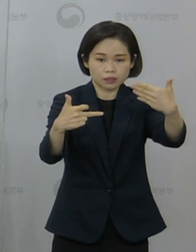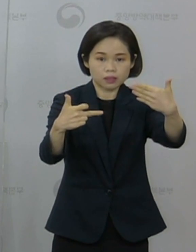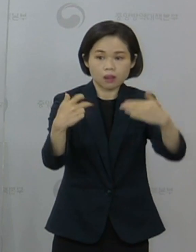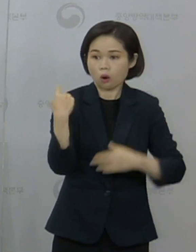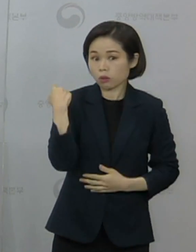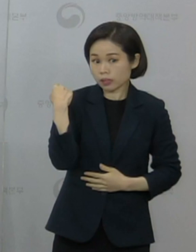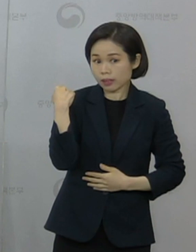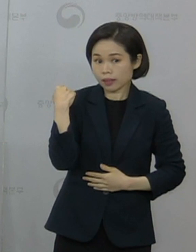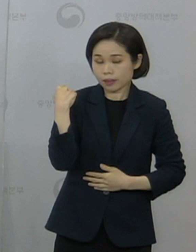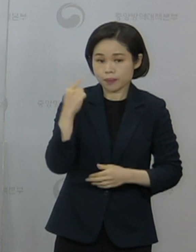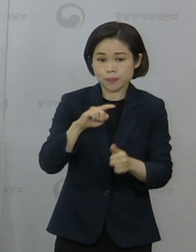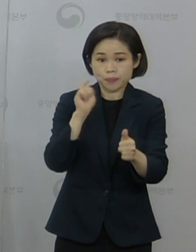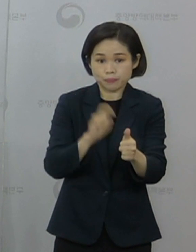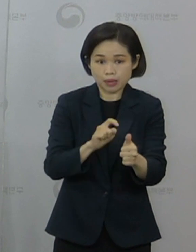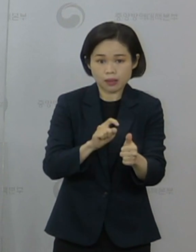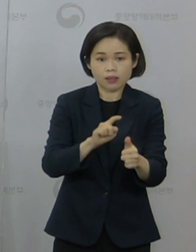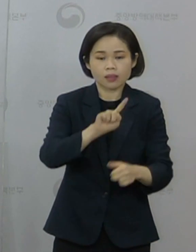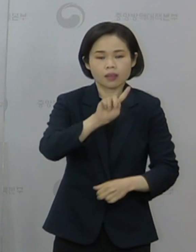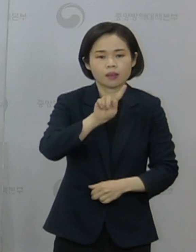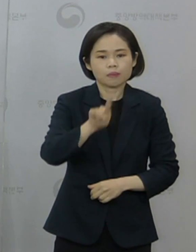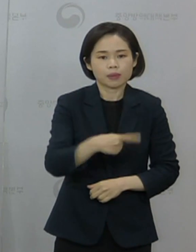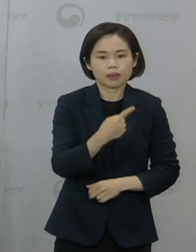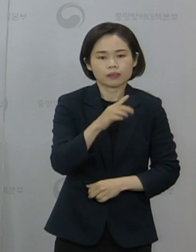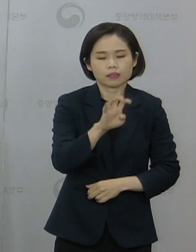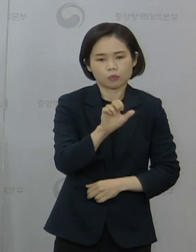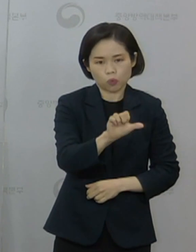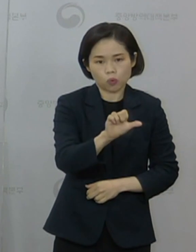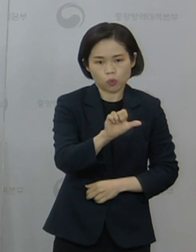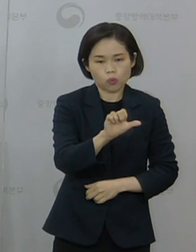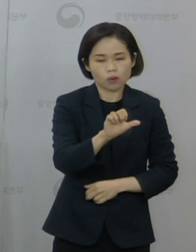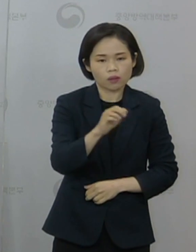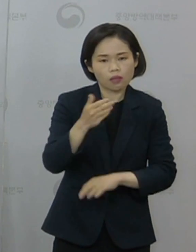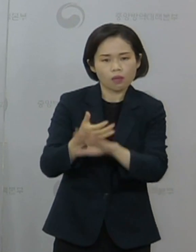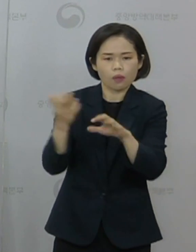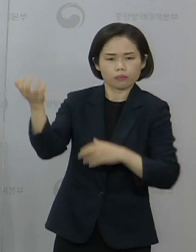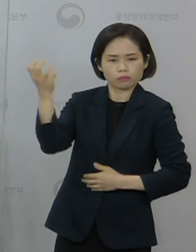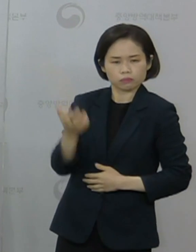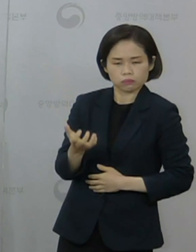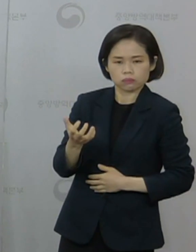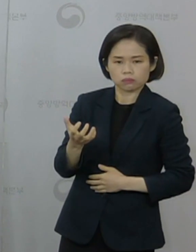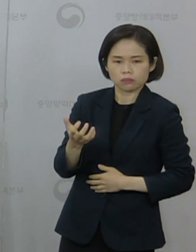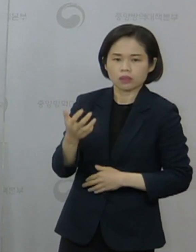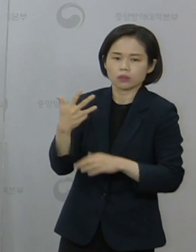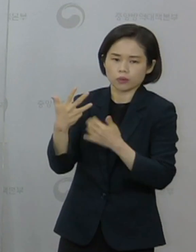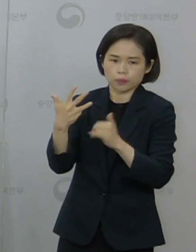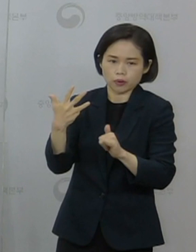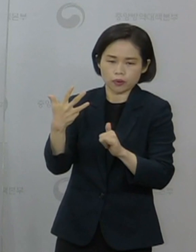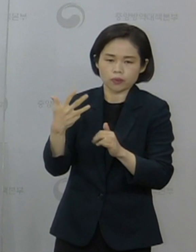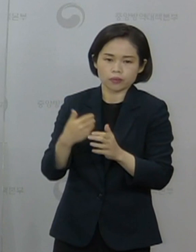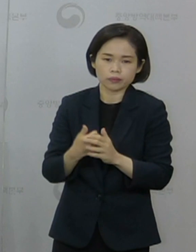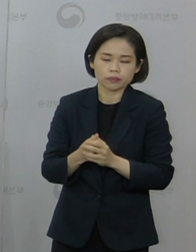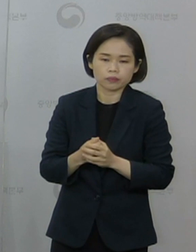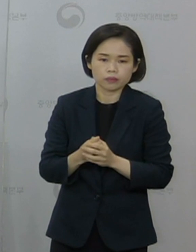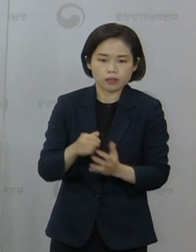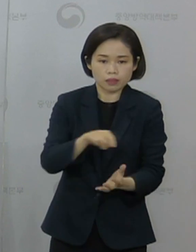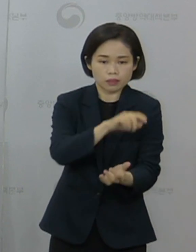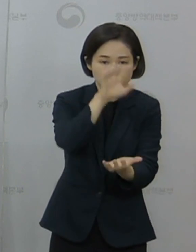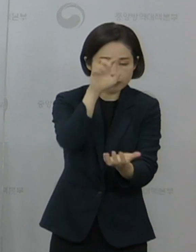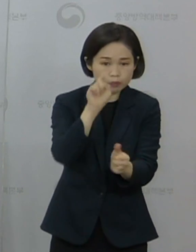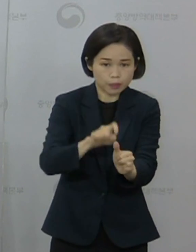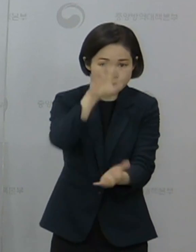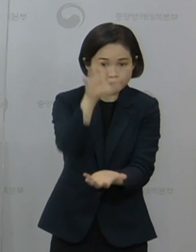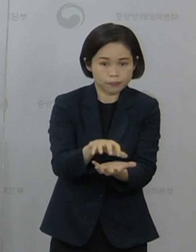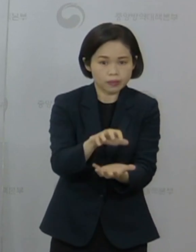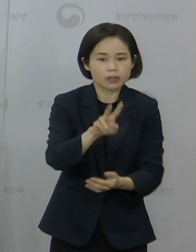신규 확진 자는 145명 이 확인되었고 해외 유입 사례는 8명이 확인되어 총 누적 확진